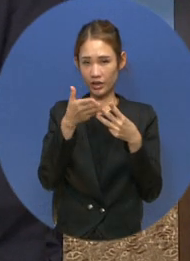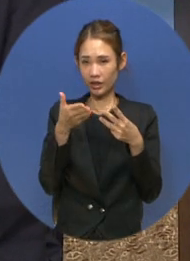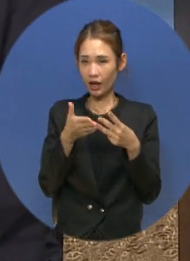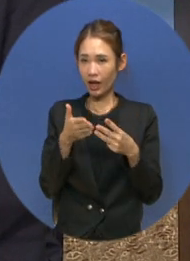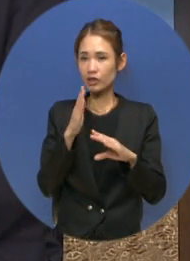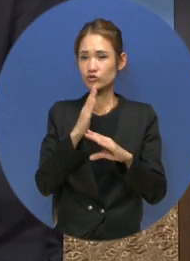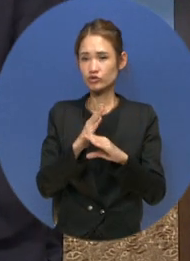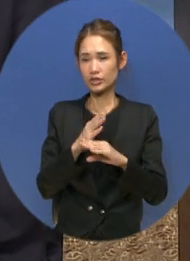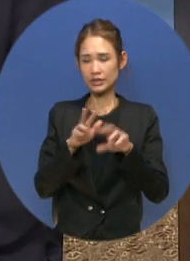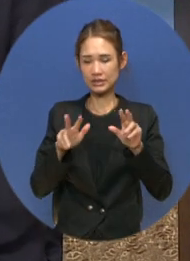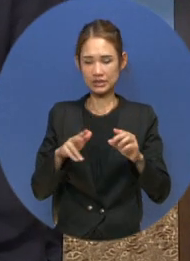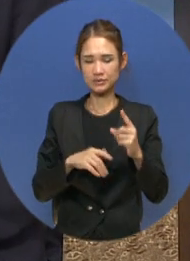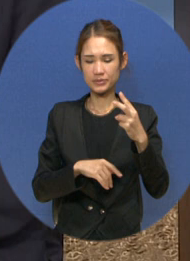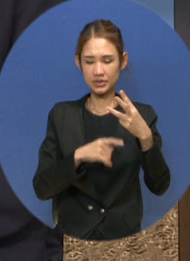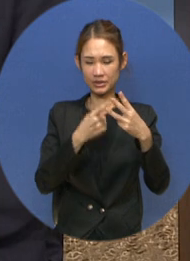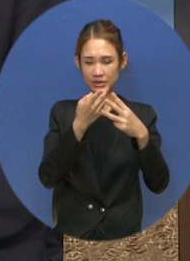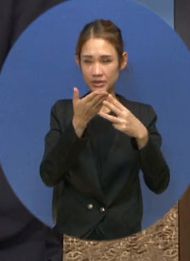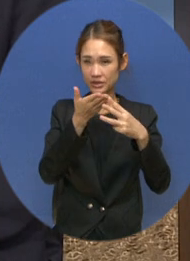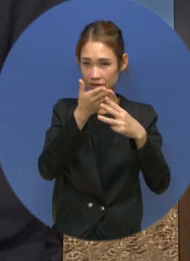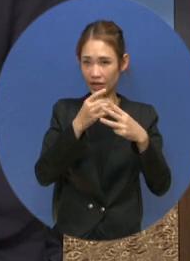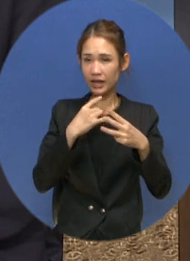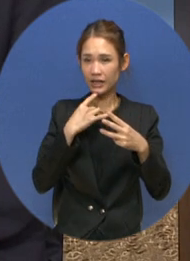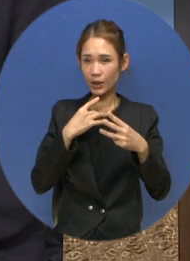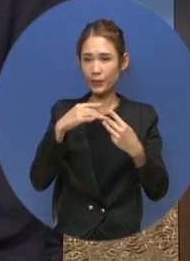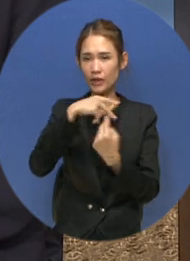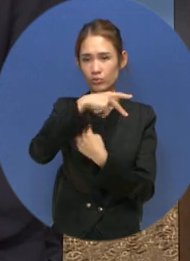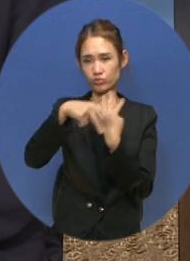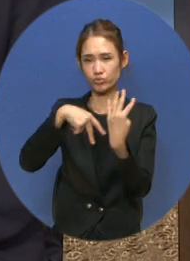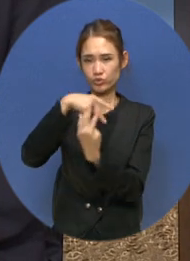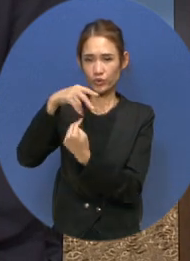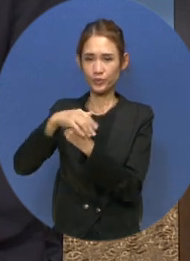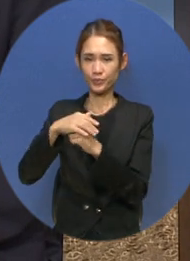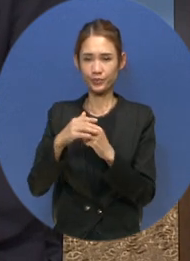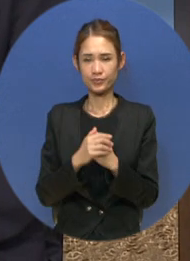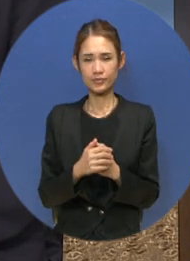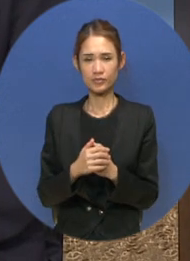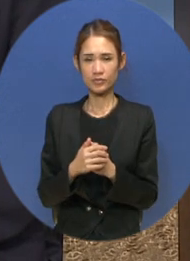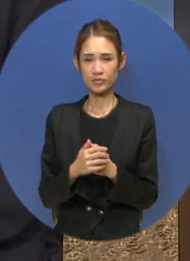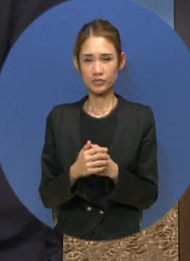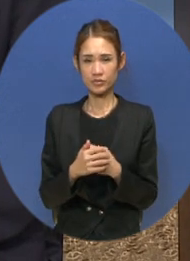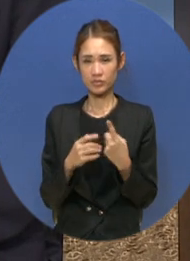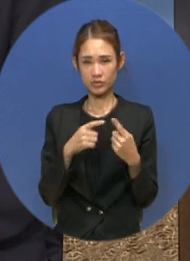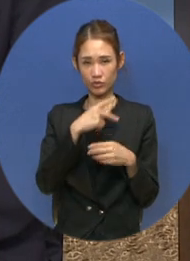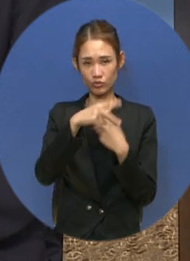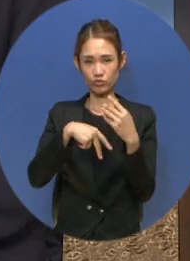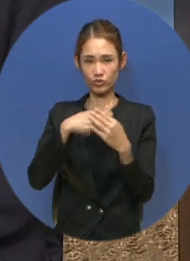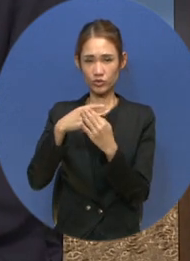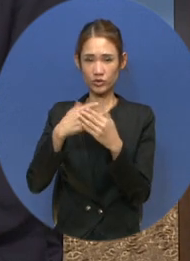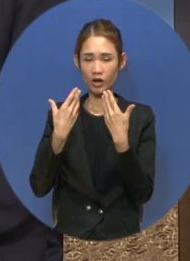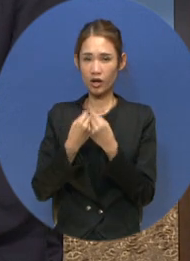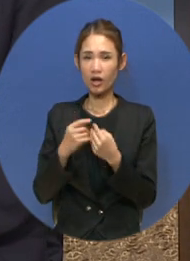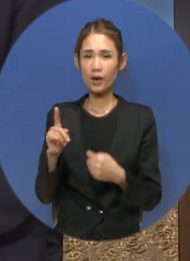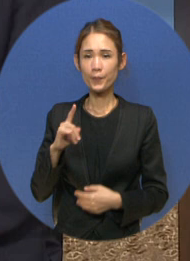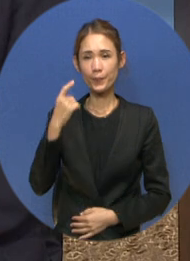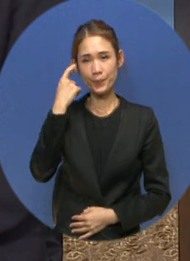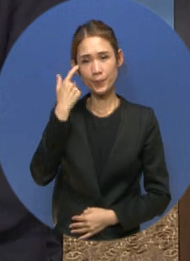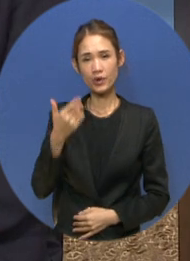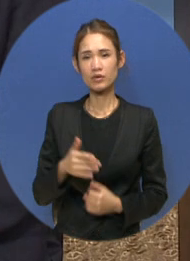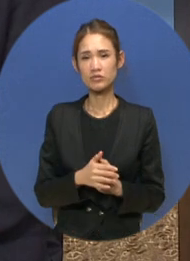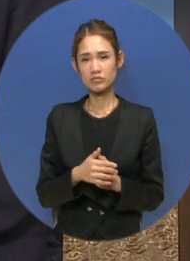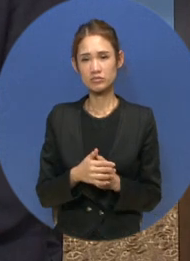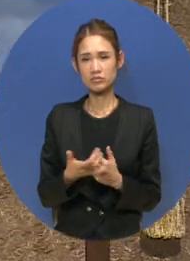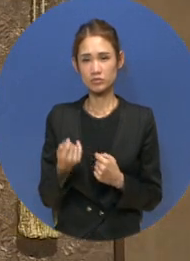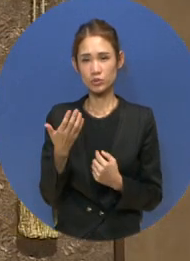네네. 1단계로만 지금은 1단계가 개방되고 프로그램이 있다. 운영되고 있는데 이렇게, 예. 그러면은 1단계로 운영되는 프로그램에는 예를 들면 어떤 것들이 네, 있나요? 뭐